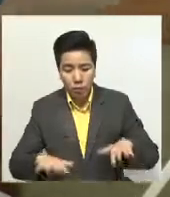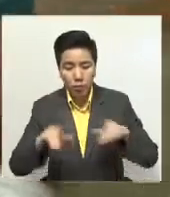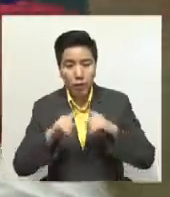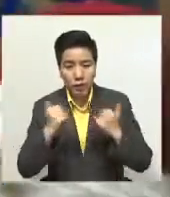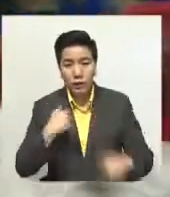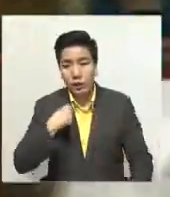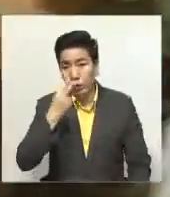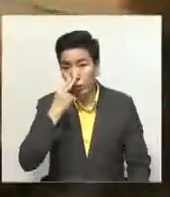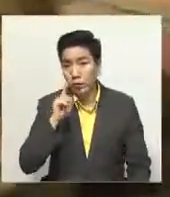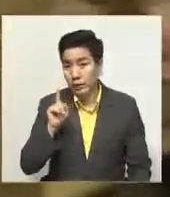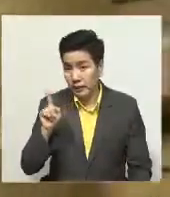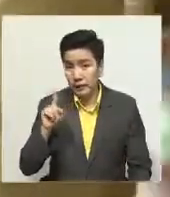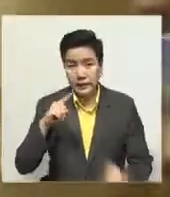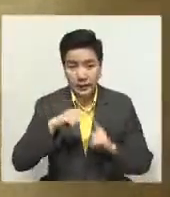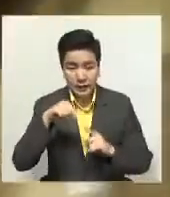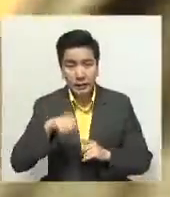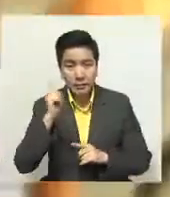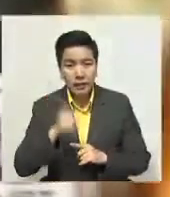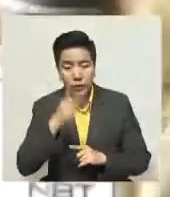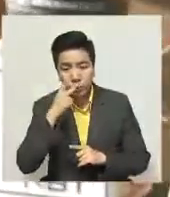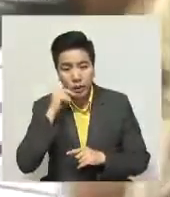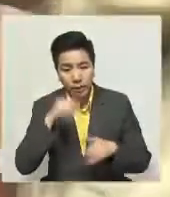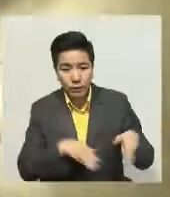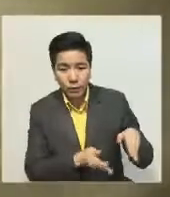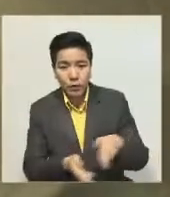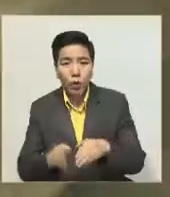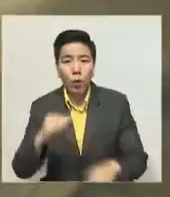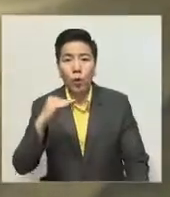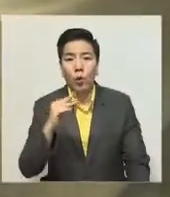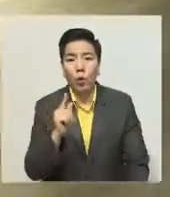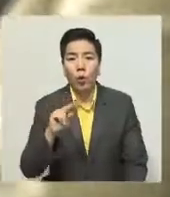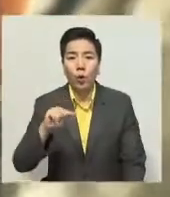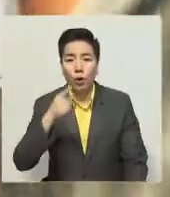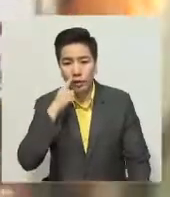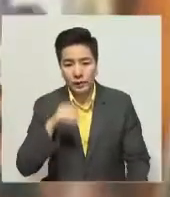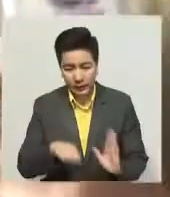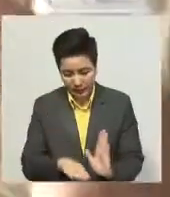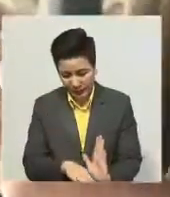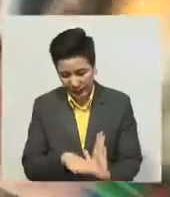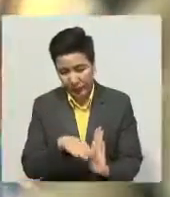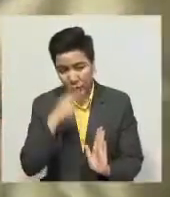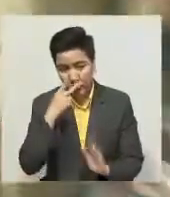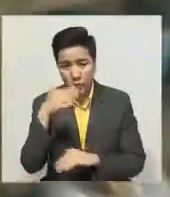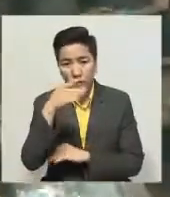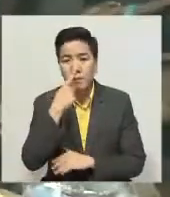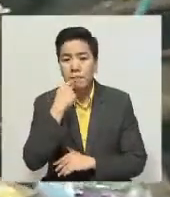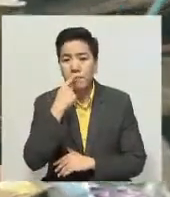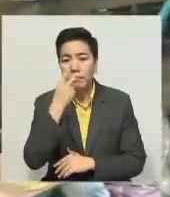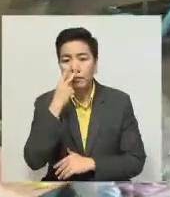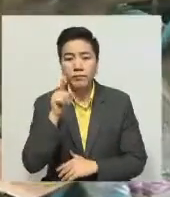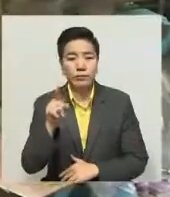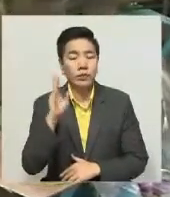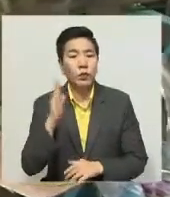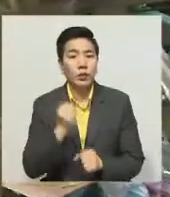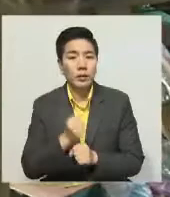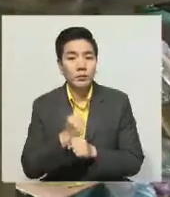ชมมาดูบรรยากาศตรงนี้นะคะคือเป็นแม่น้ำโขงค่ะก็จะขยับขึ้นมาจุดนี้แล้วนะคะอย่างธงแดงนี้ค่ะก็เจ้าหน้า